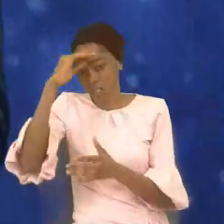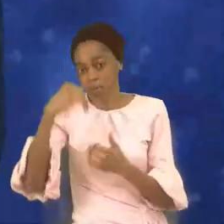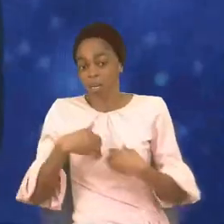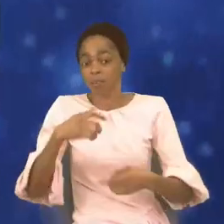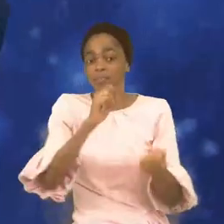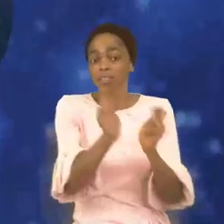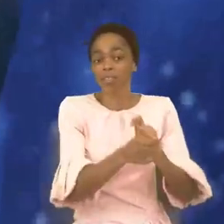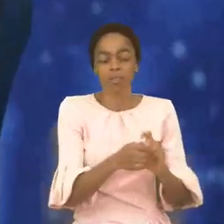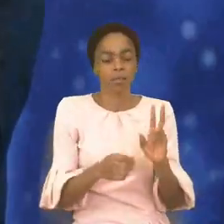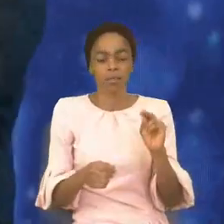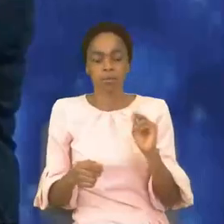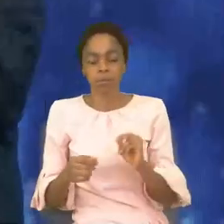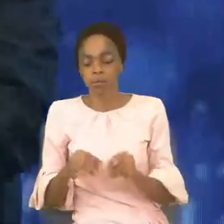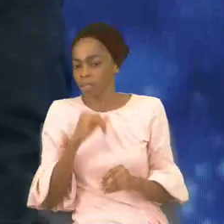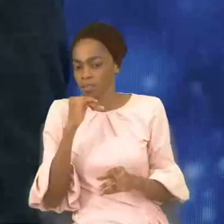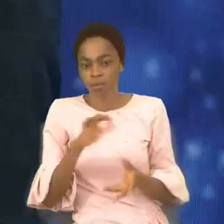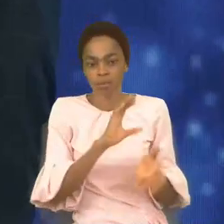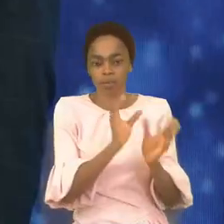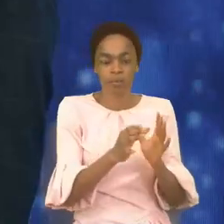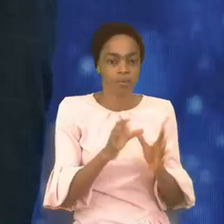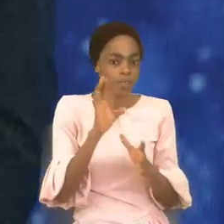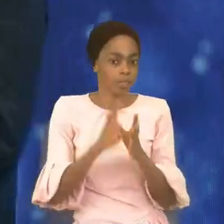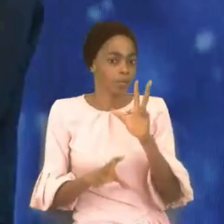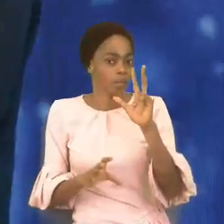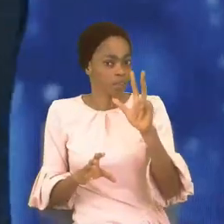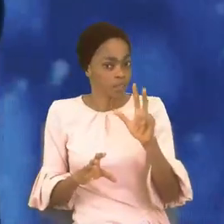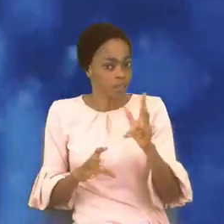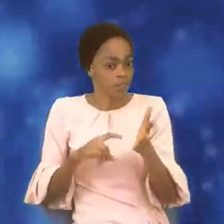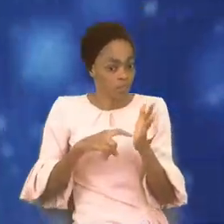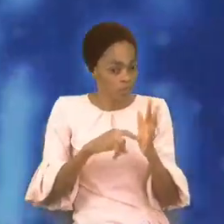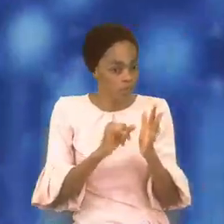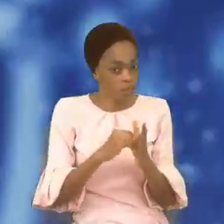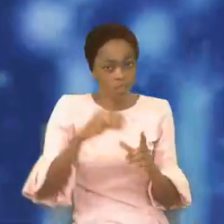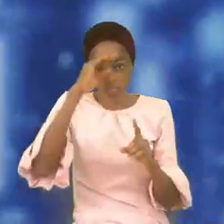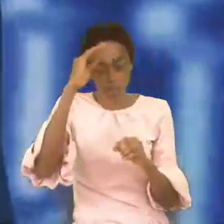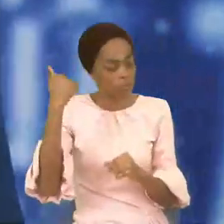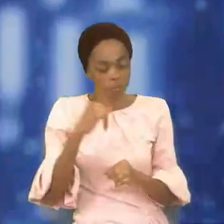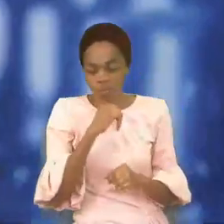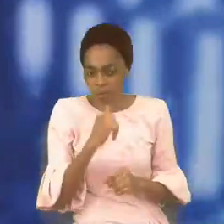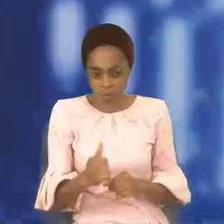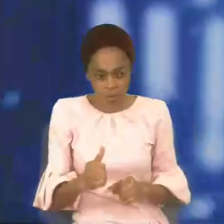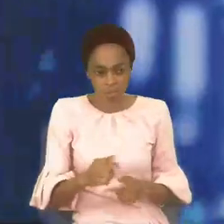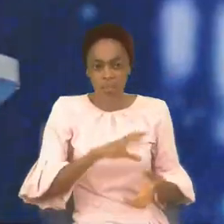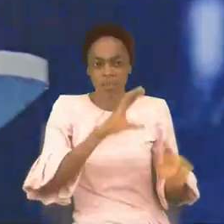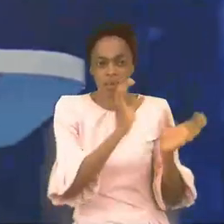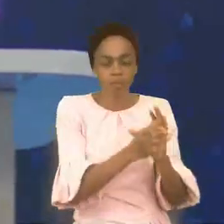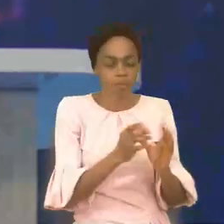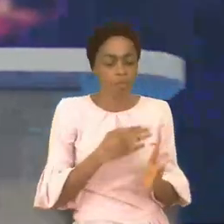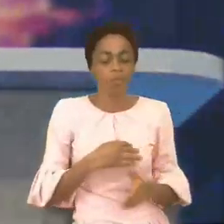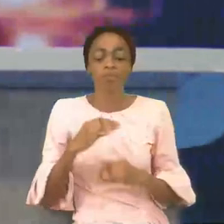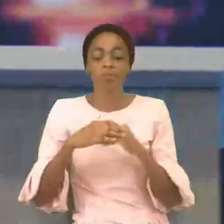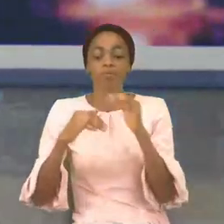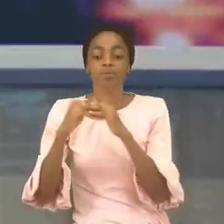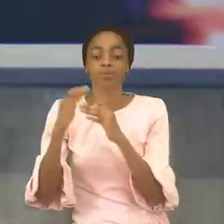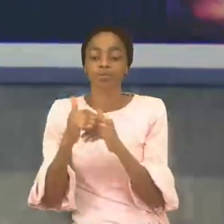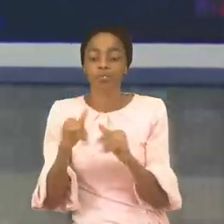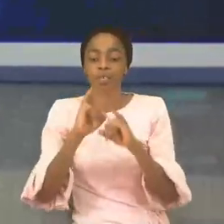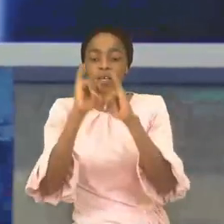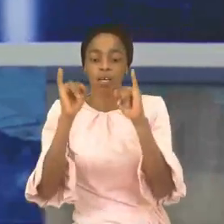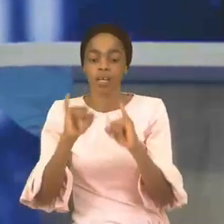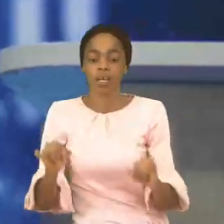n'était pas converti. Le chapitre 3 montre qu'il n'était pas converti. Il a suscité une idole, érigé